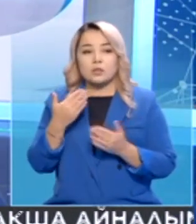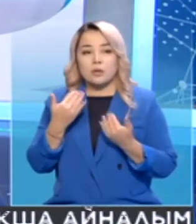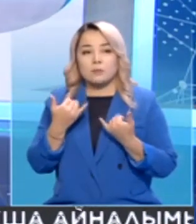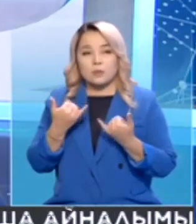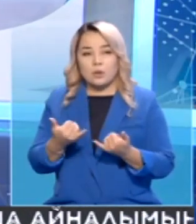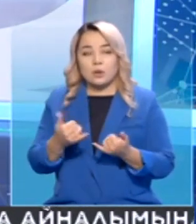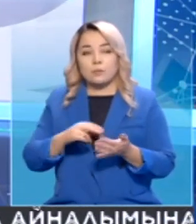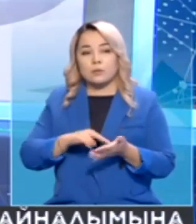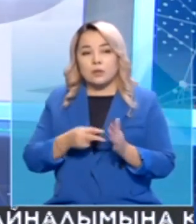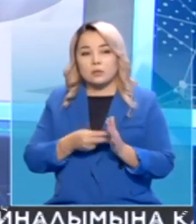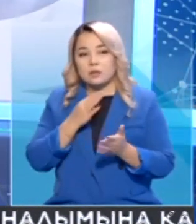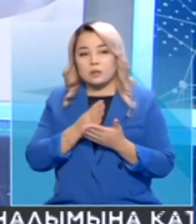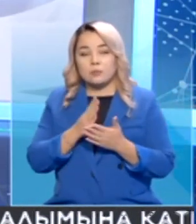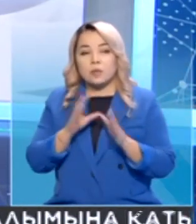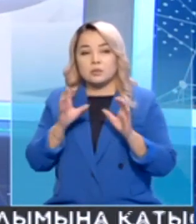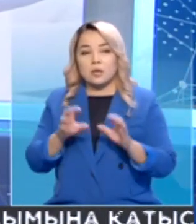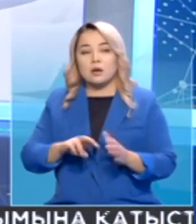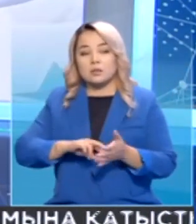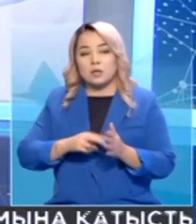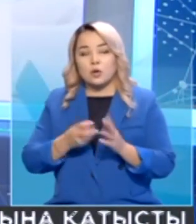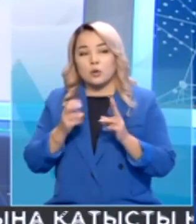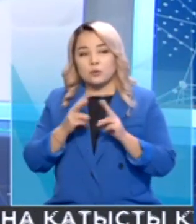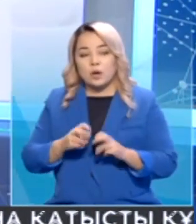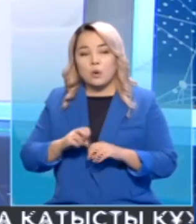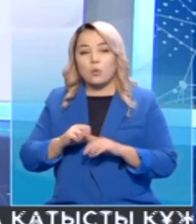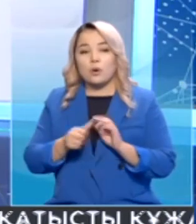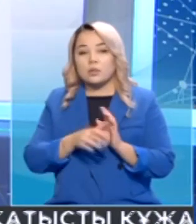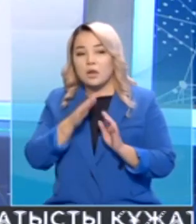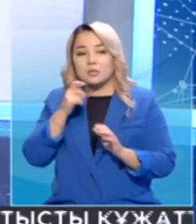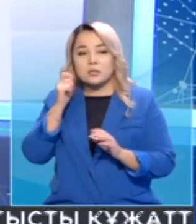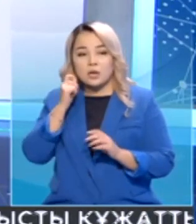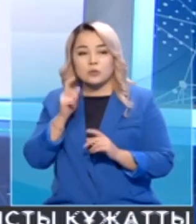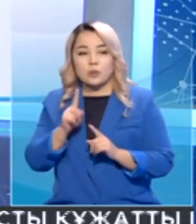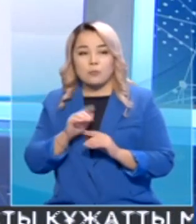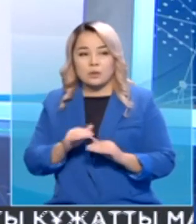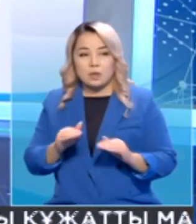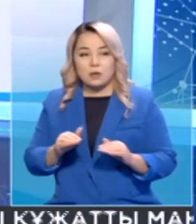жасау көзделген, десе де заң жобасы әлі қаралат, кейін сенат бекітіп президент қол қою керек.